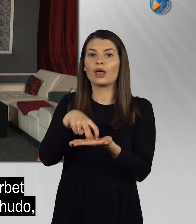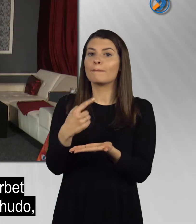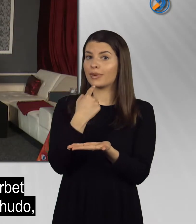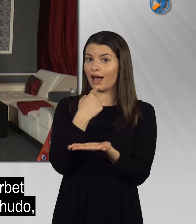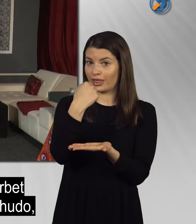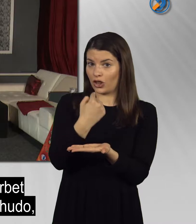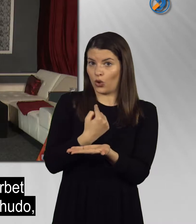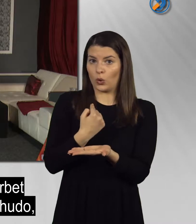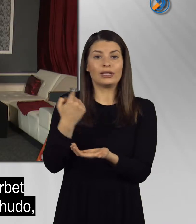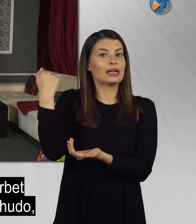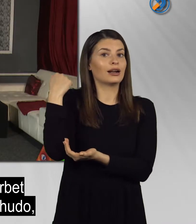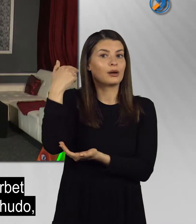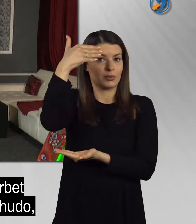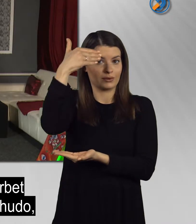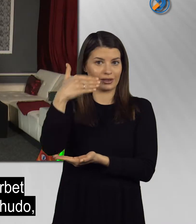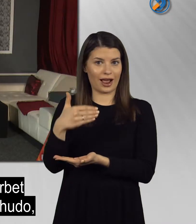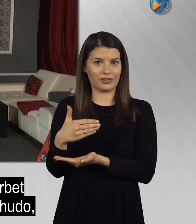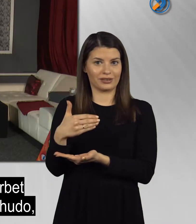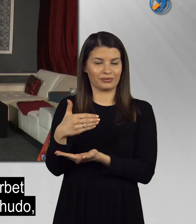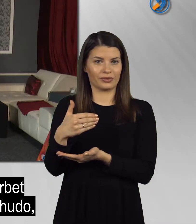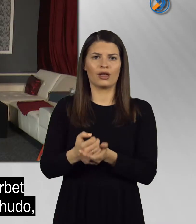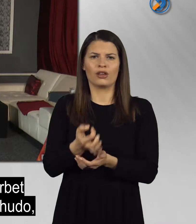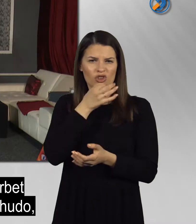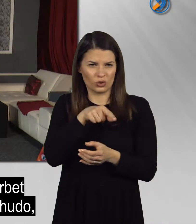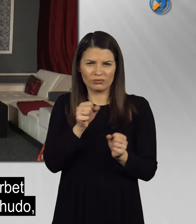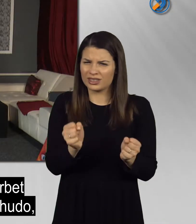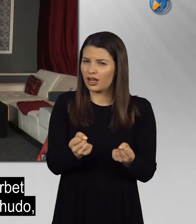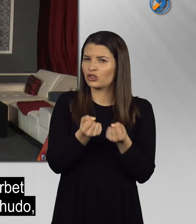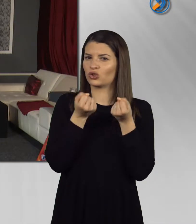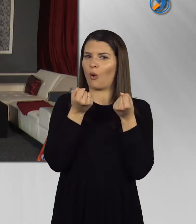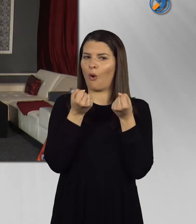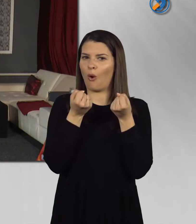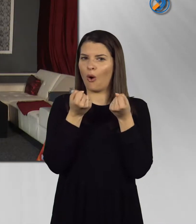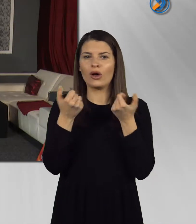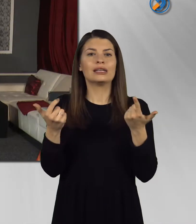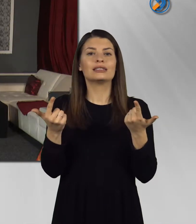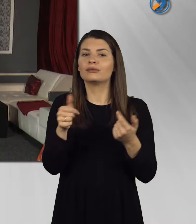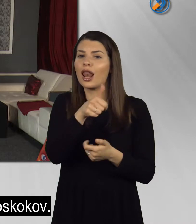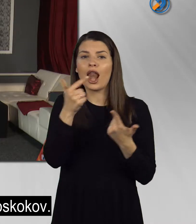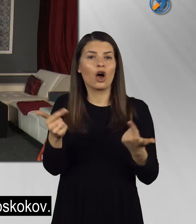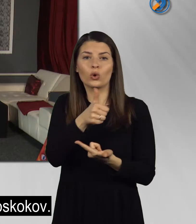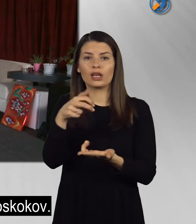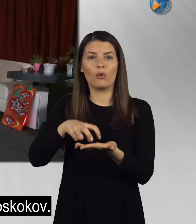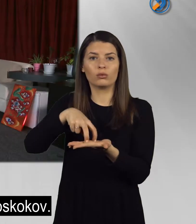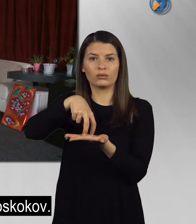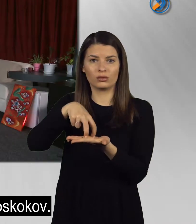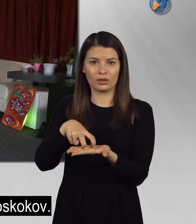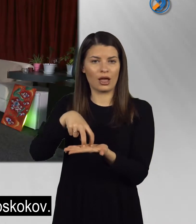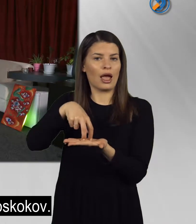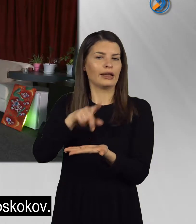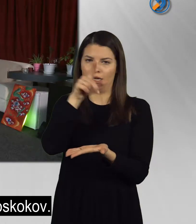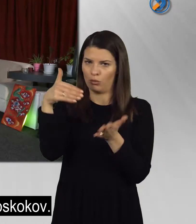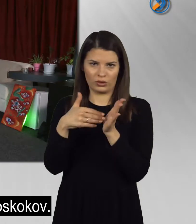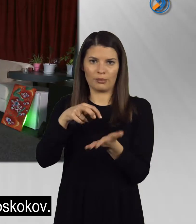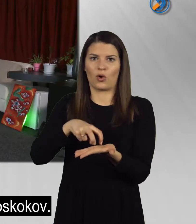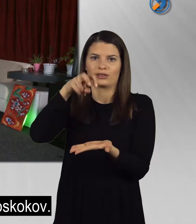Brada not. Hrbet raven. Če je prehudo, samo puls, brez